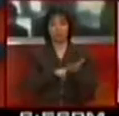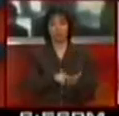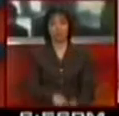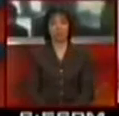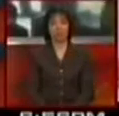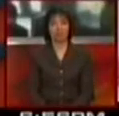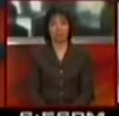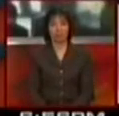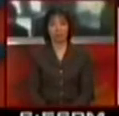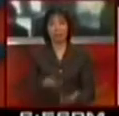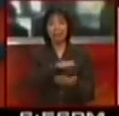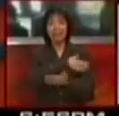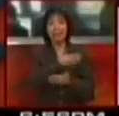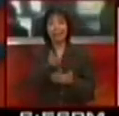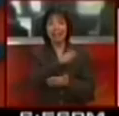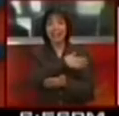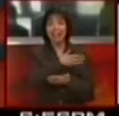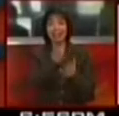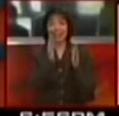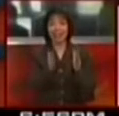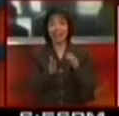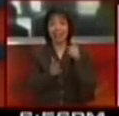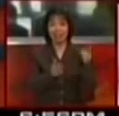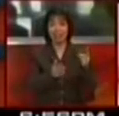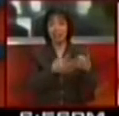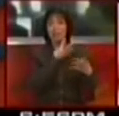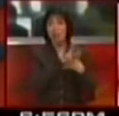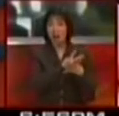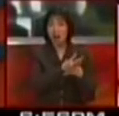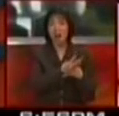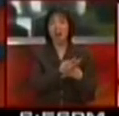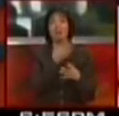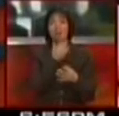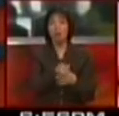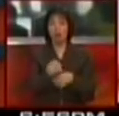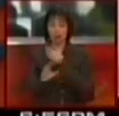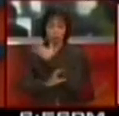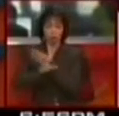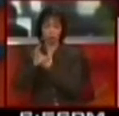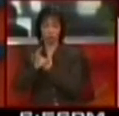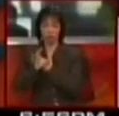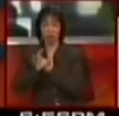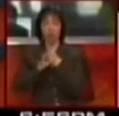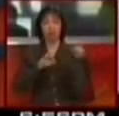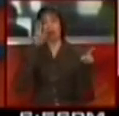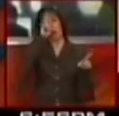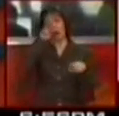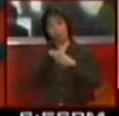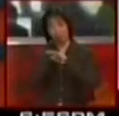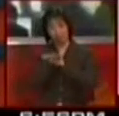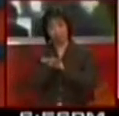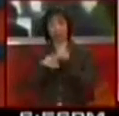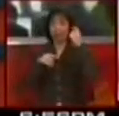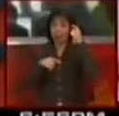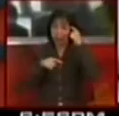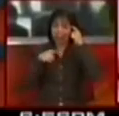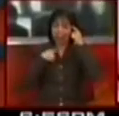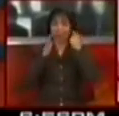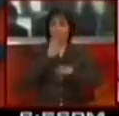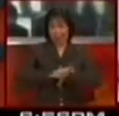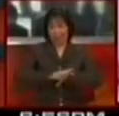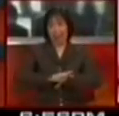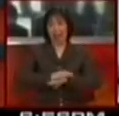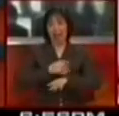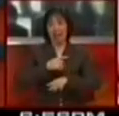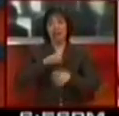Kalabosong isang singer matapos ireklamo ng trespassing sa ilang condo unit sa Mandaluyong. Sa sobrang kalasingan, inakala niya na condo ng